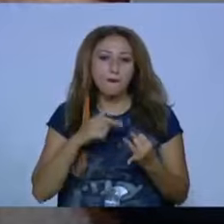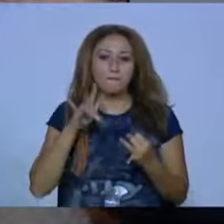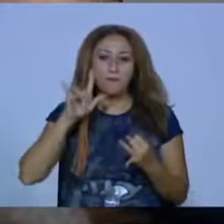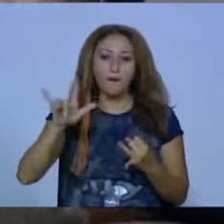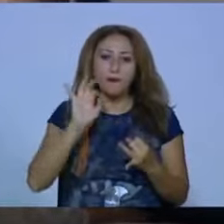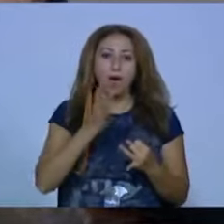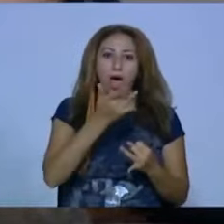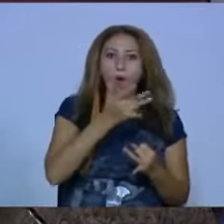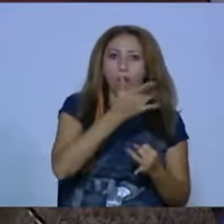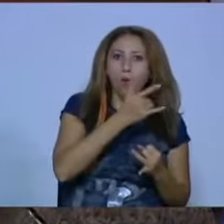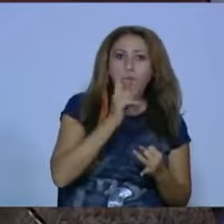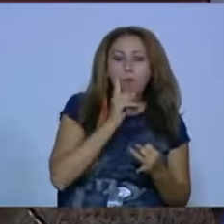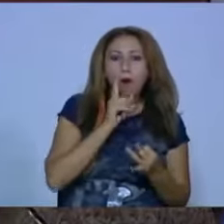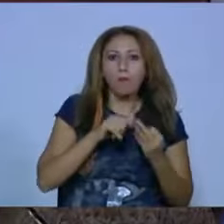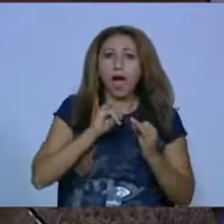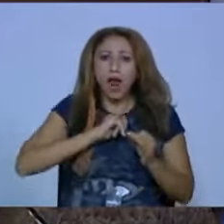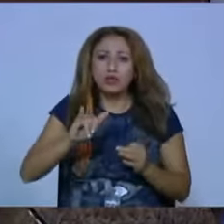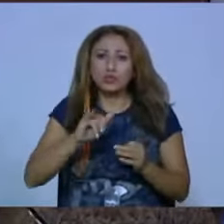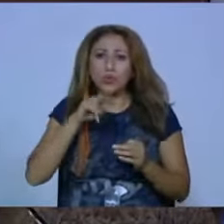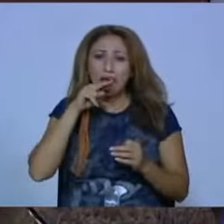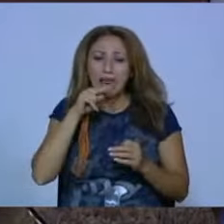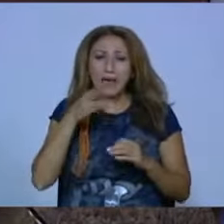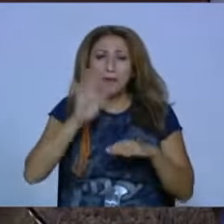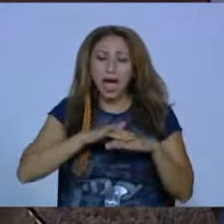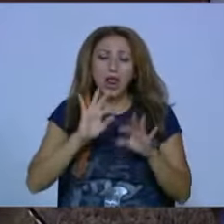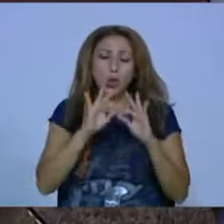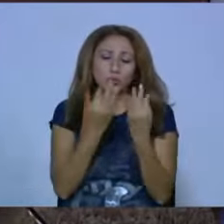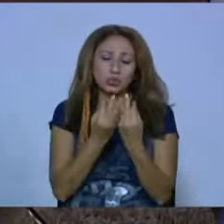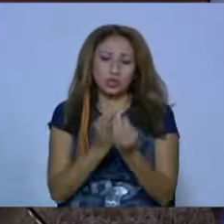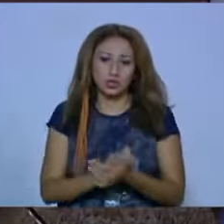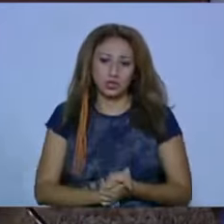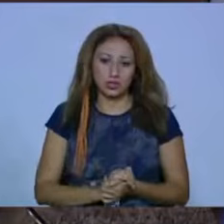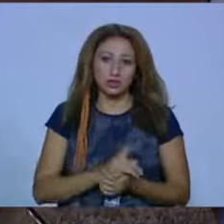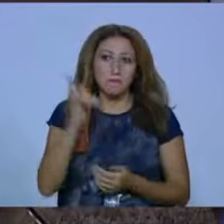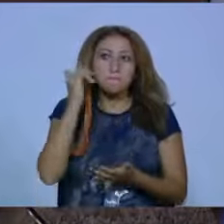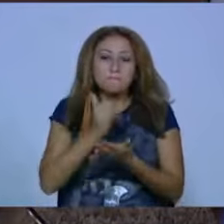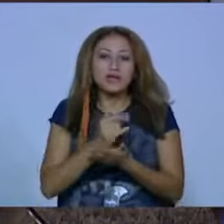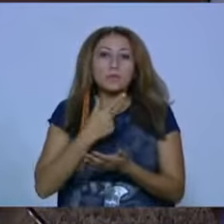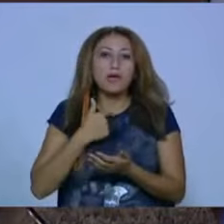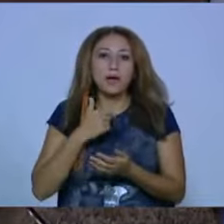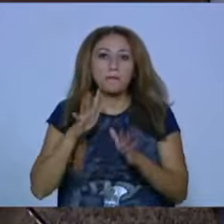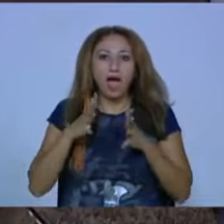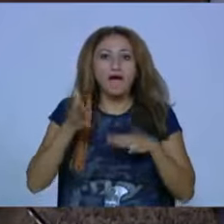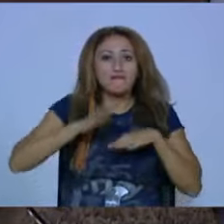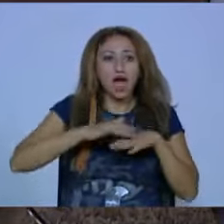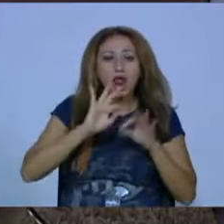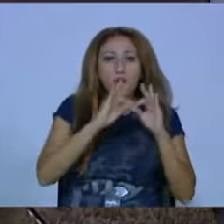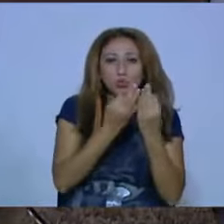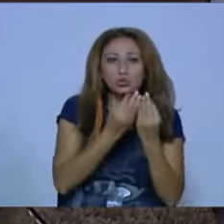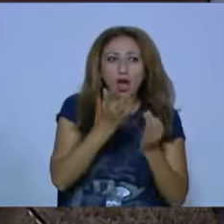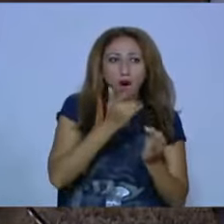معتز وخالي، يتكلم عن والدته. ممكن نتكلم هو ارتباطه ده حاسس بمسؤولية، وفي نفس الوقت حاسس بخوف عليهم طول